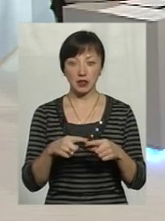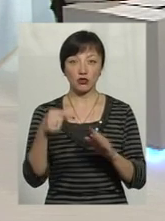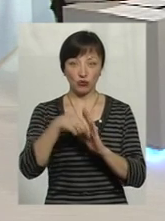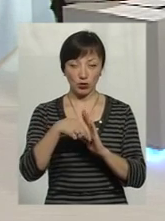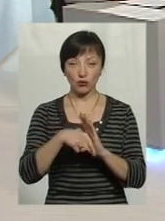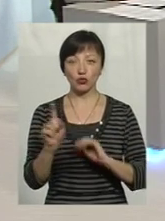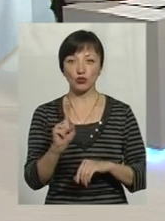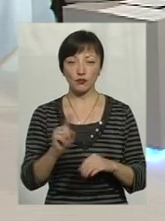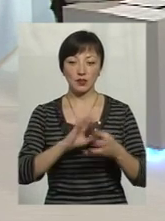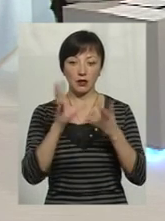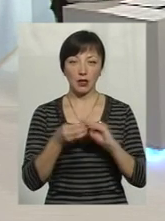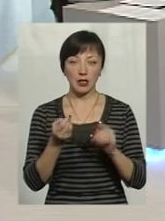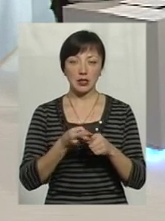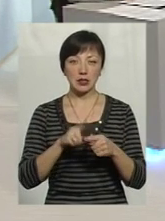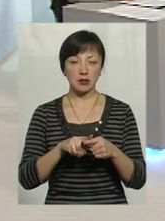те, що взагалі ця